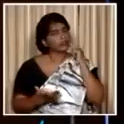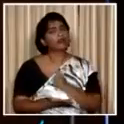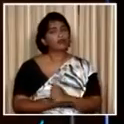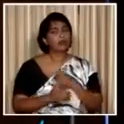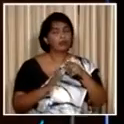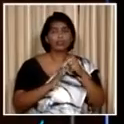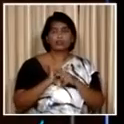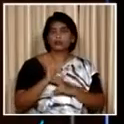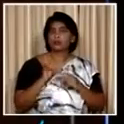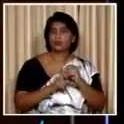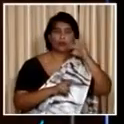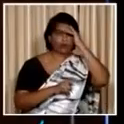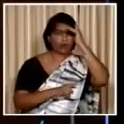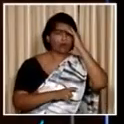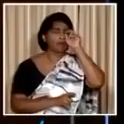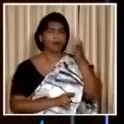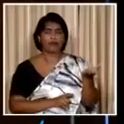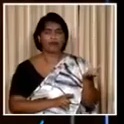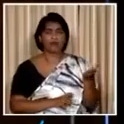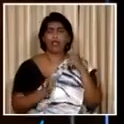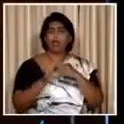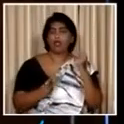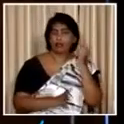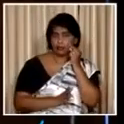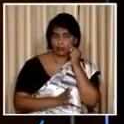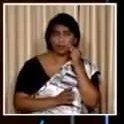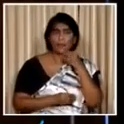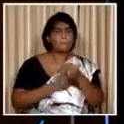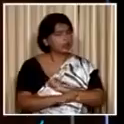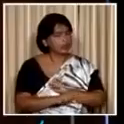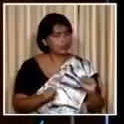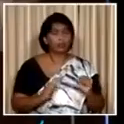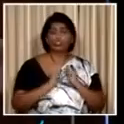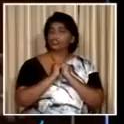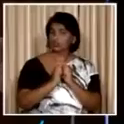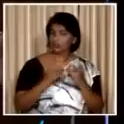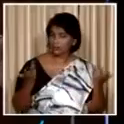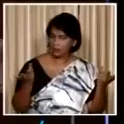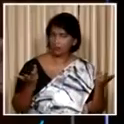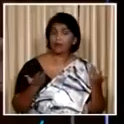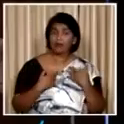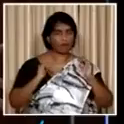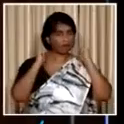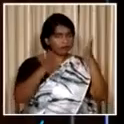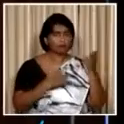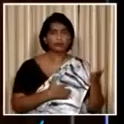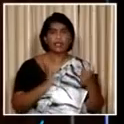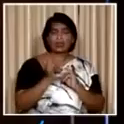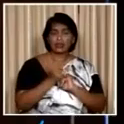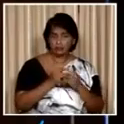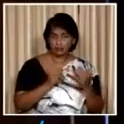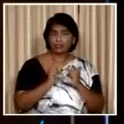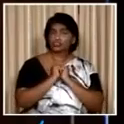බෑ අද ජනතා විමුක්ති පෙරමුණේ නායකයෝ ටික කල්පනා කරන්නකෝ පණ්ඩු කුමාර දිසානායකට ව්‍යාපාරයකුත් නැහැ රැකියාවකුත් නැහැ අපිට වඩා හොඳට ජීවත් වෙනවා ටිල්ලින්